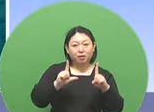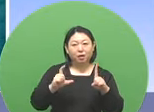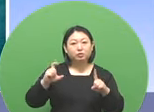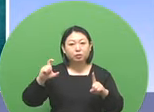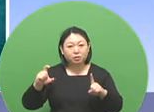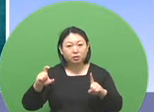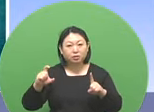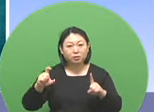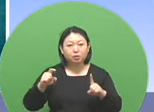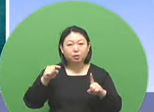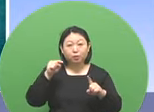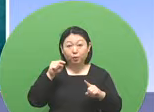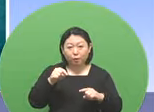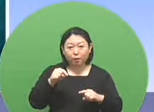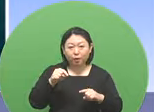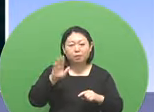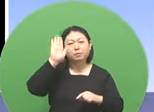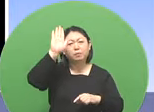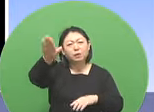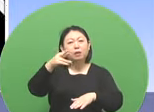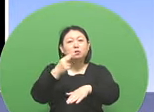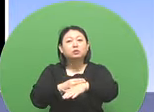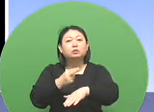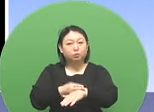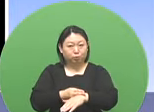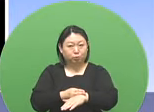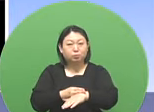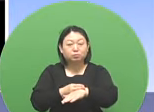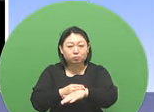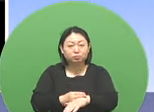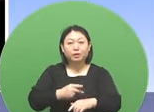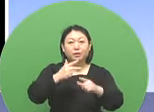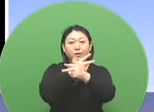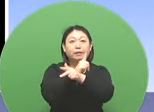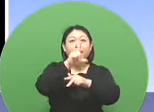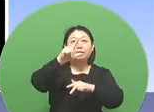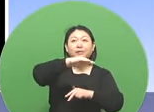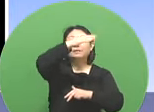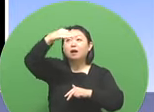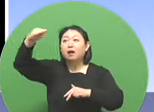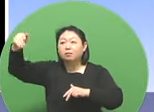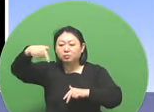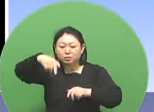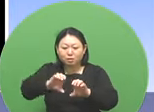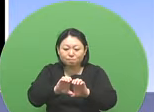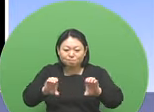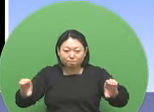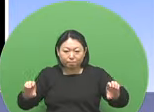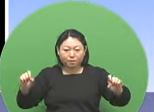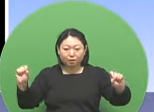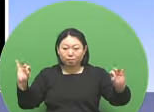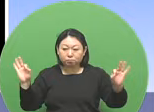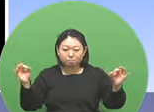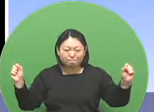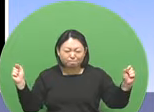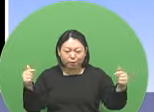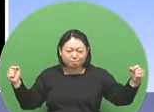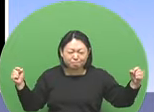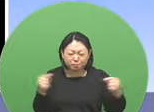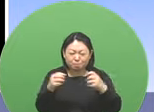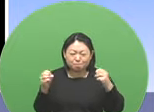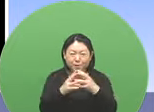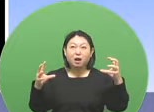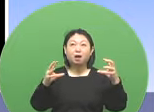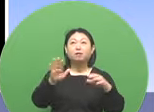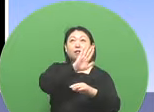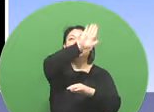ILC 国際リニアコライダーはどのようにして宇宙や物質が生まれたのかを解き明かす次世代